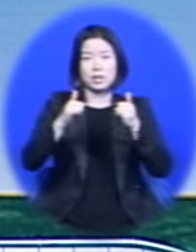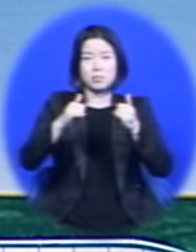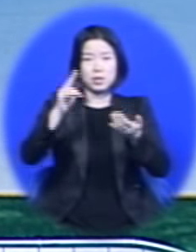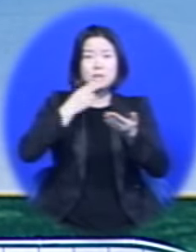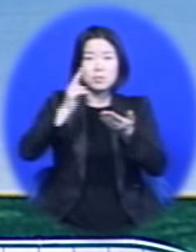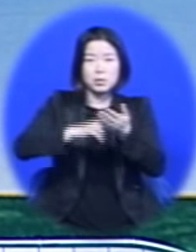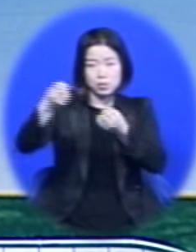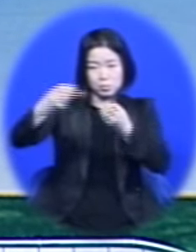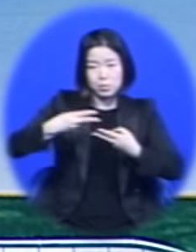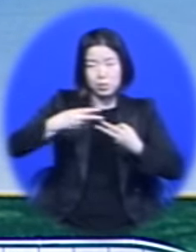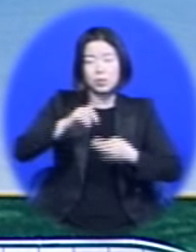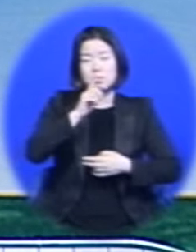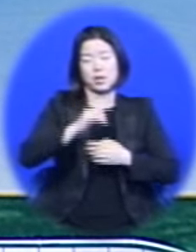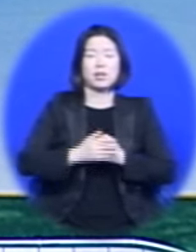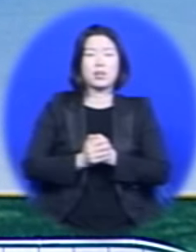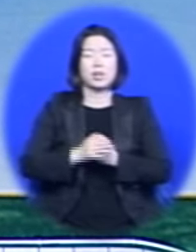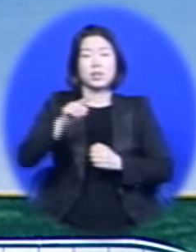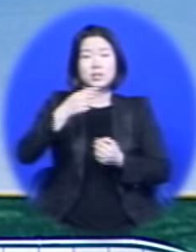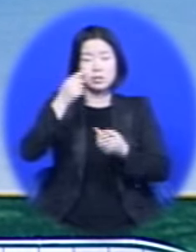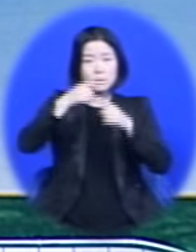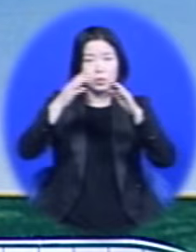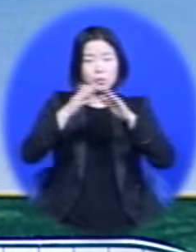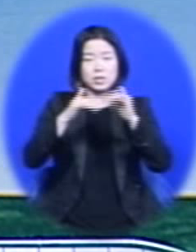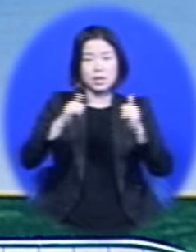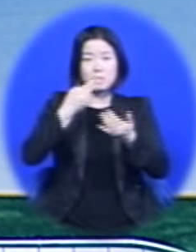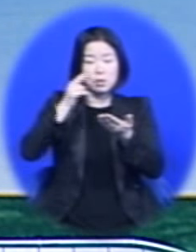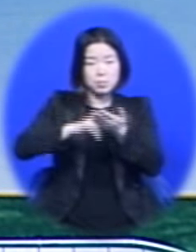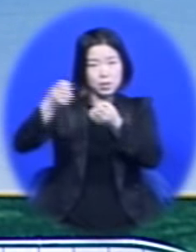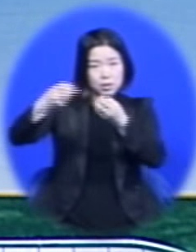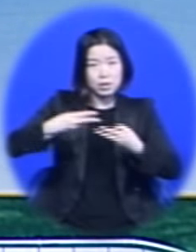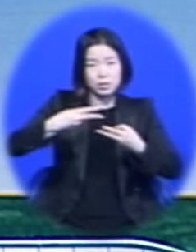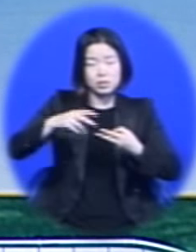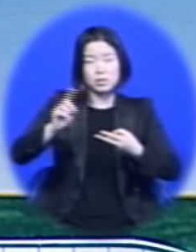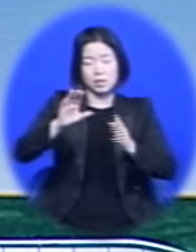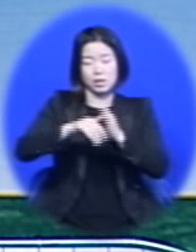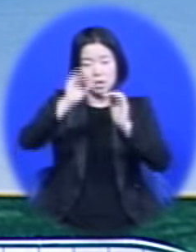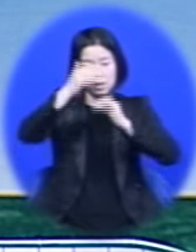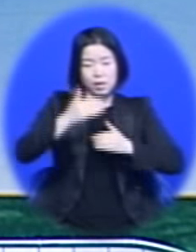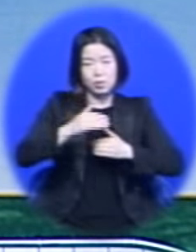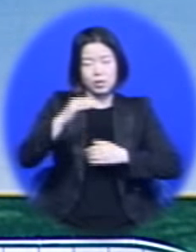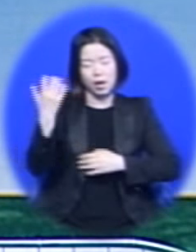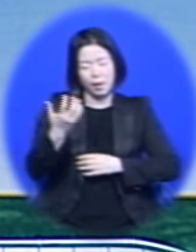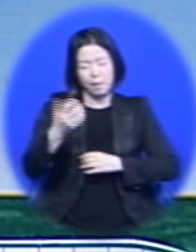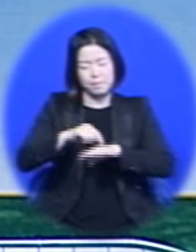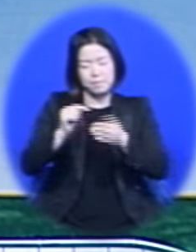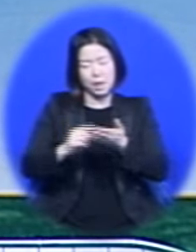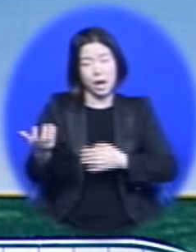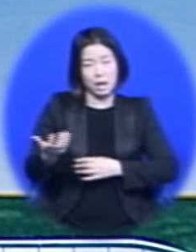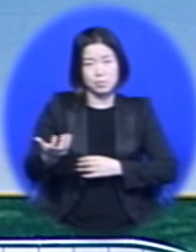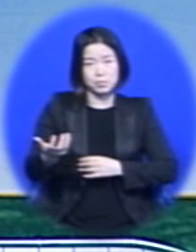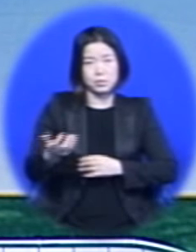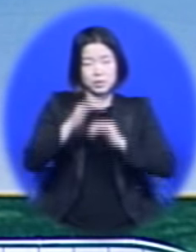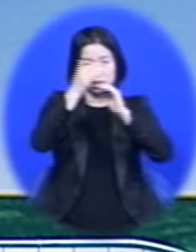하셨습니다. 그 교인이 목사님에게 편지를 보냈는데 거기에 아주 고통스러운 마음 아픈